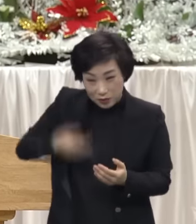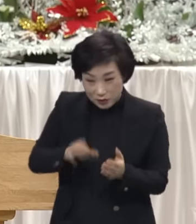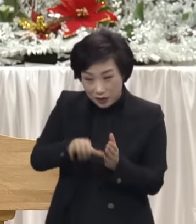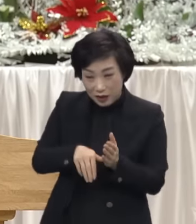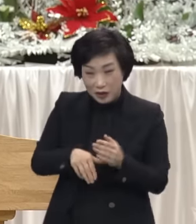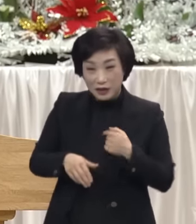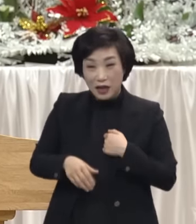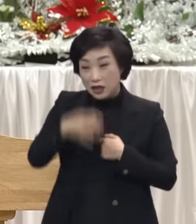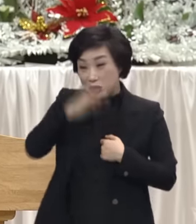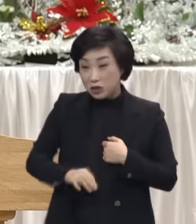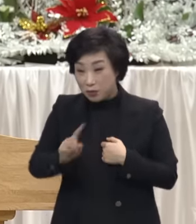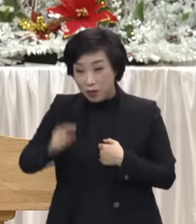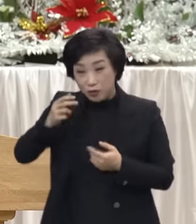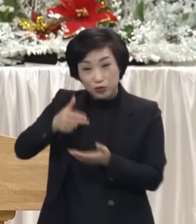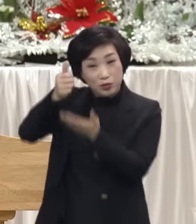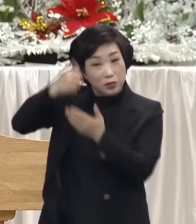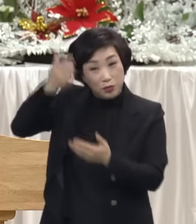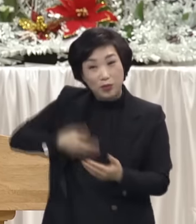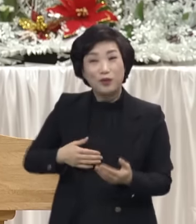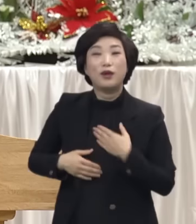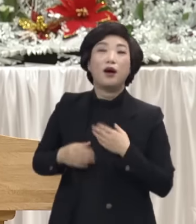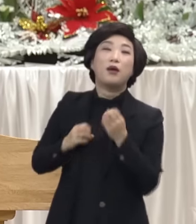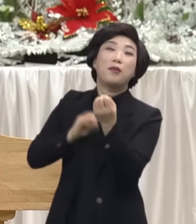뭘 남겼느냐고 주님이 물으시면